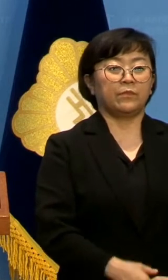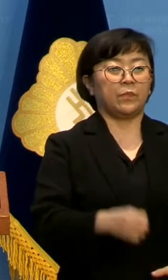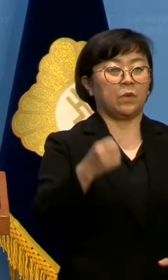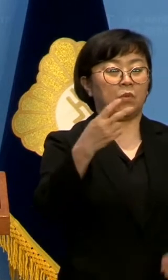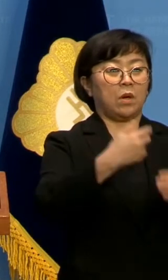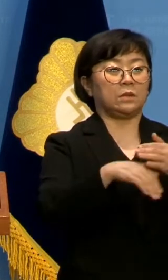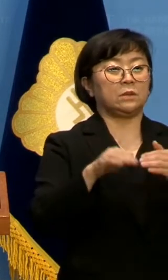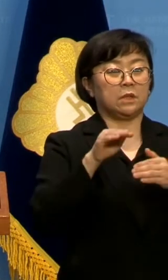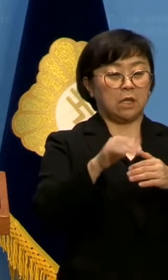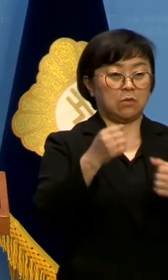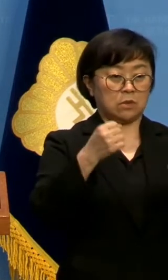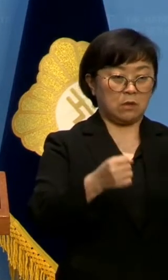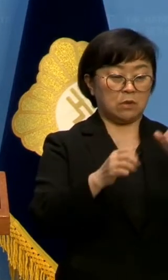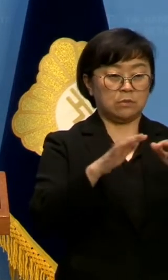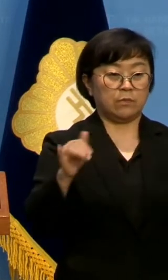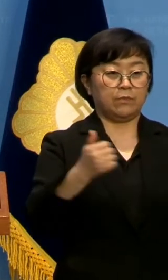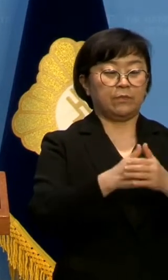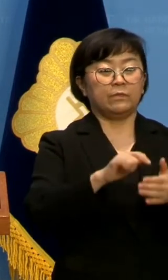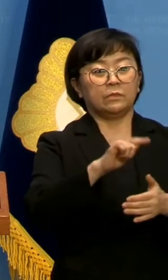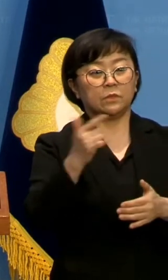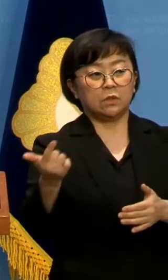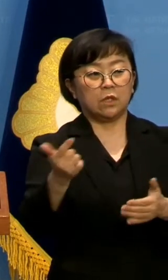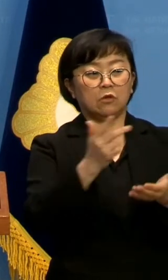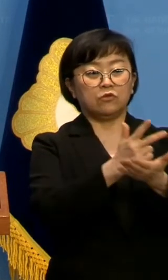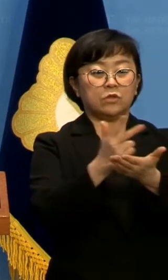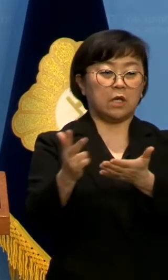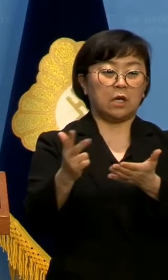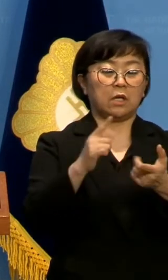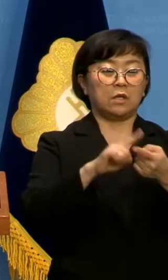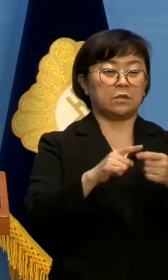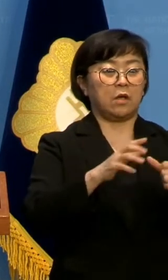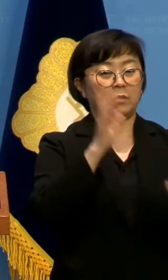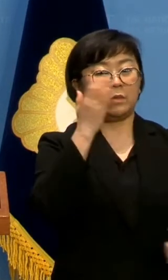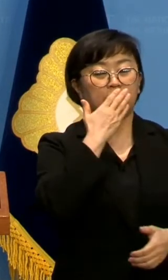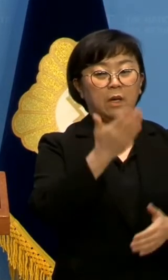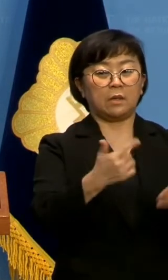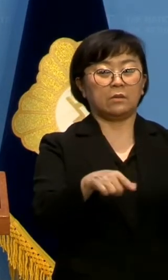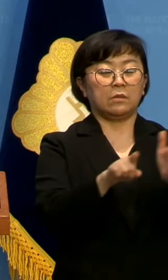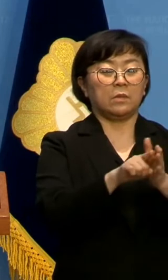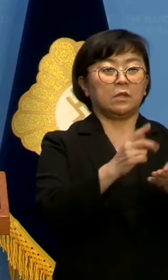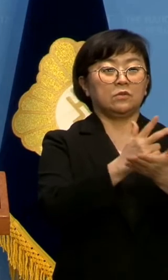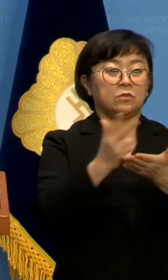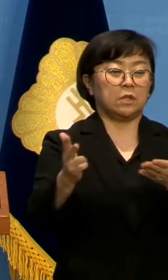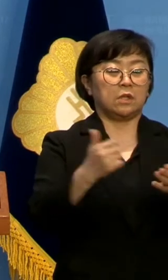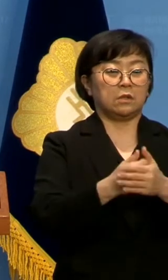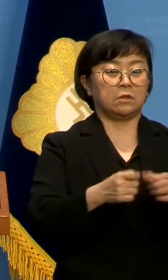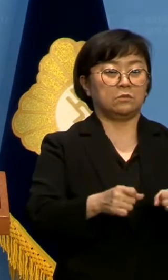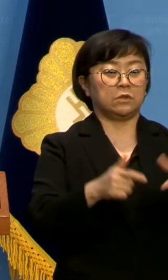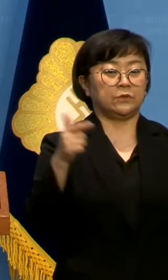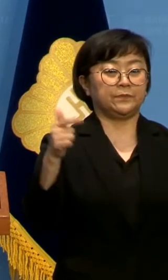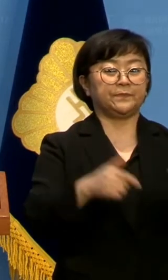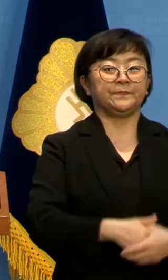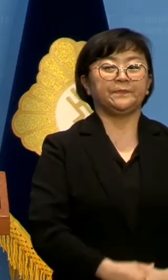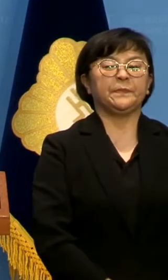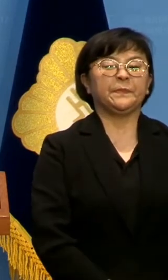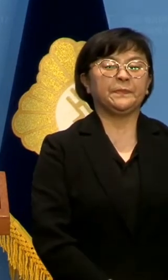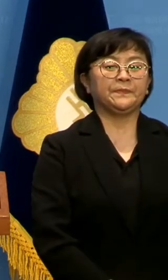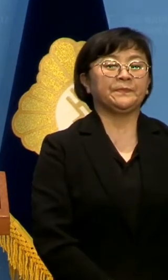또한 자아행을 이용하는 분들이 저녁에 주차 대란에서 해방될 수 있도록 주차장을 대폭